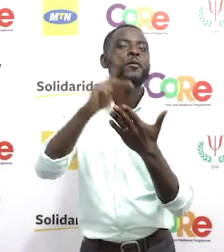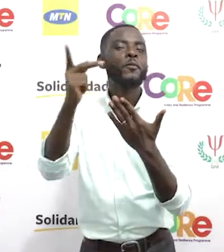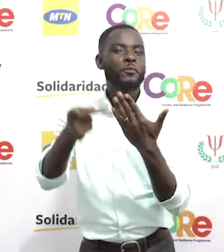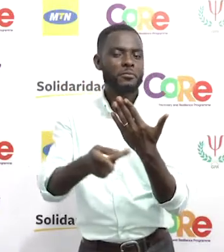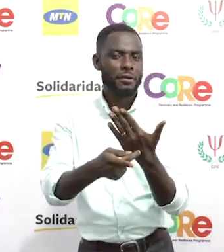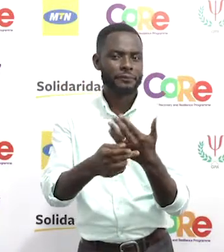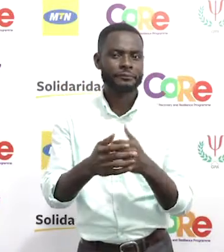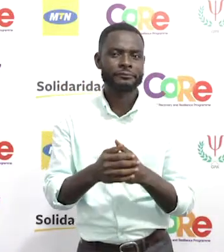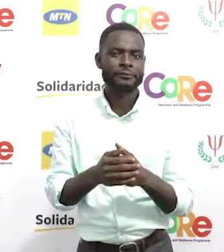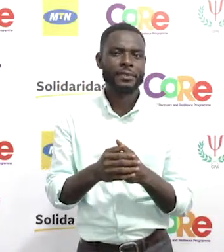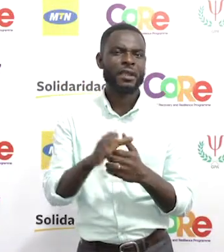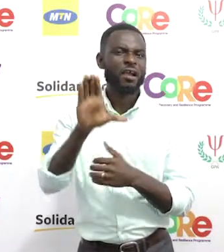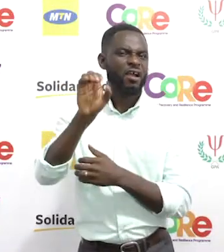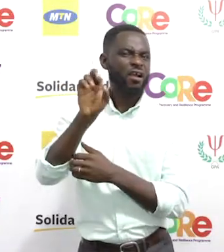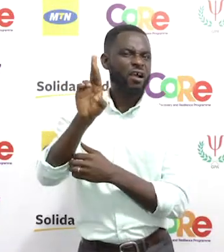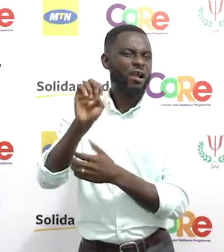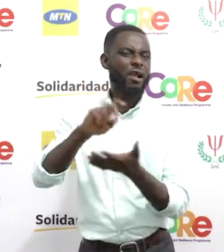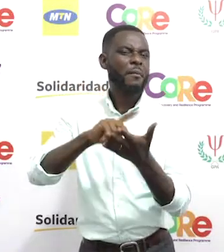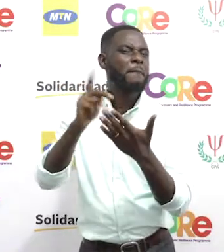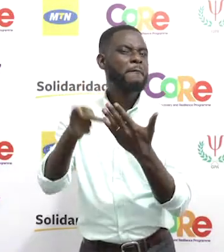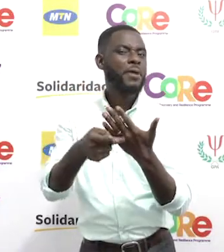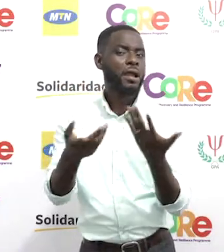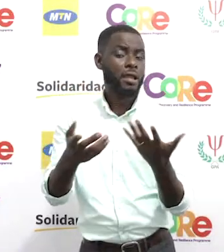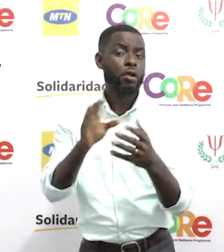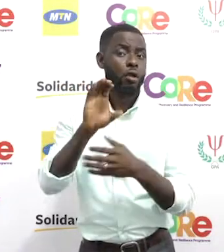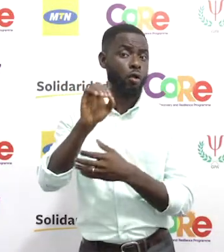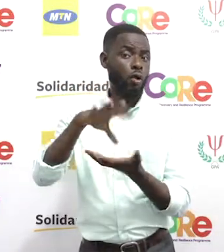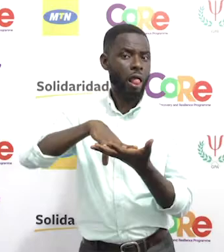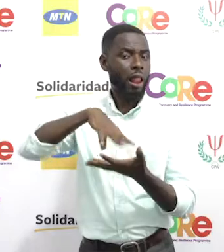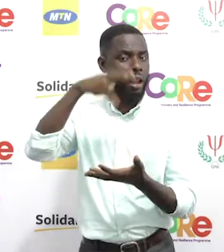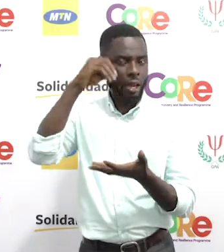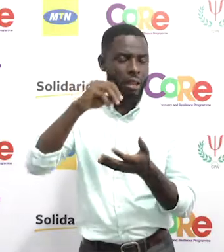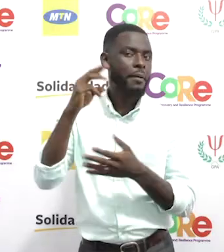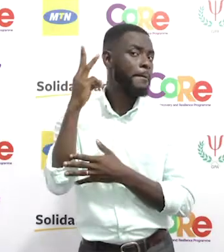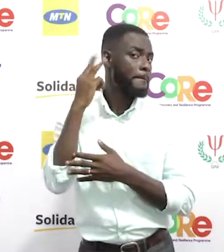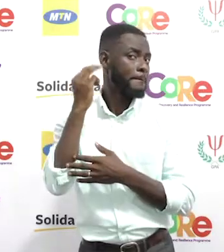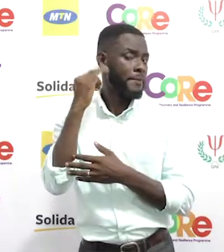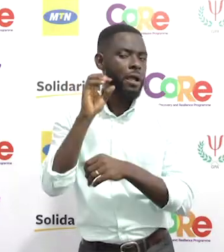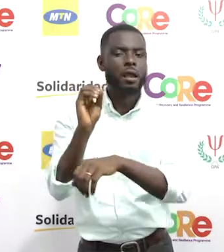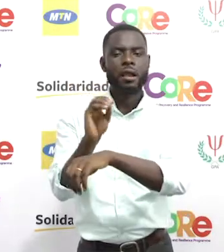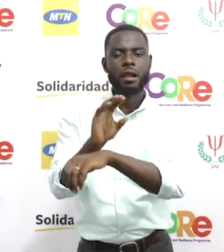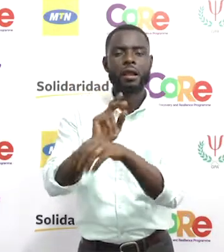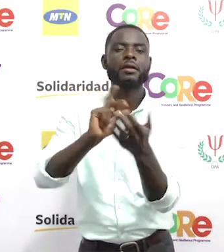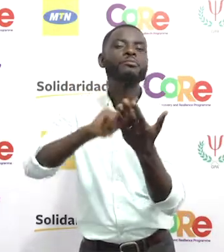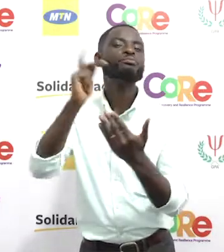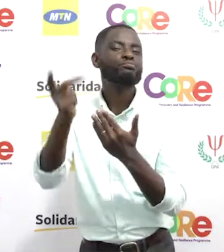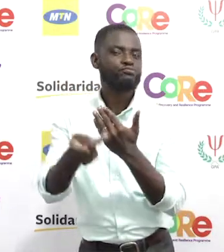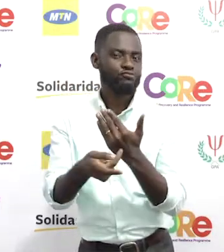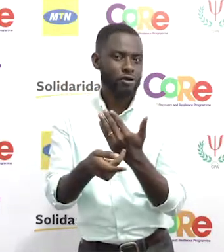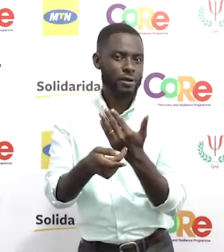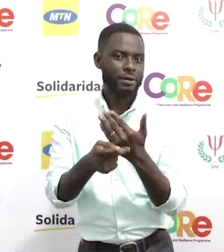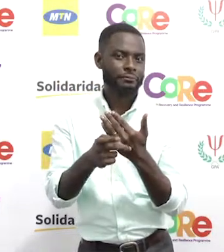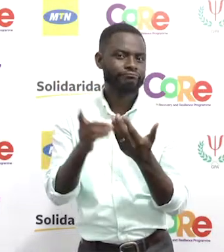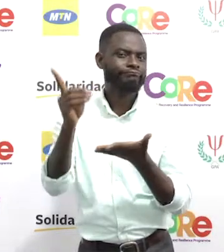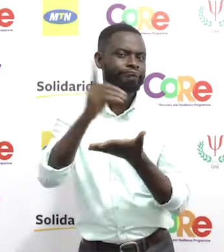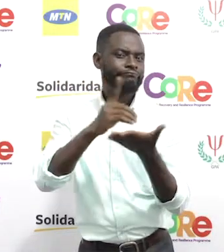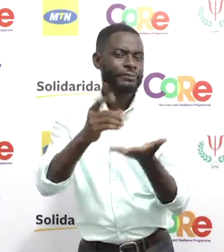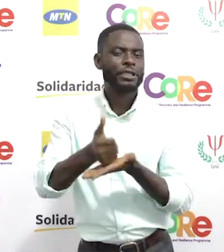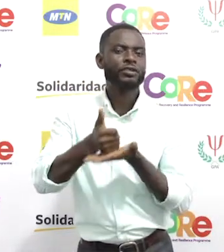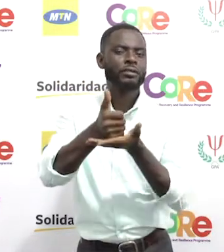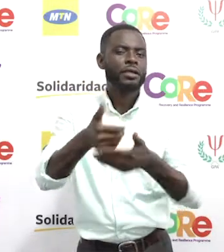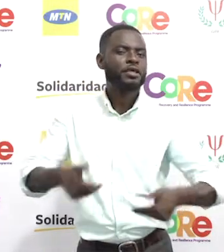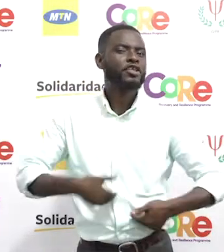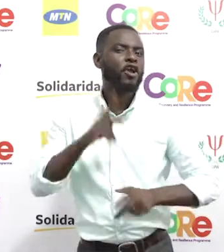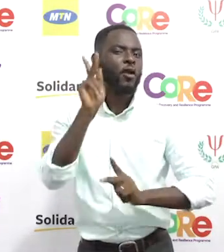meneji core ni acho ni. Eje ni kasemu no kwa mono, chosemu, keba